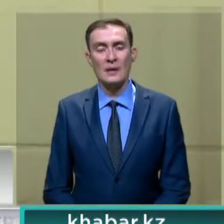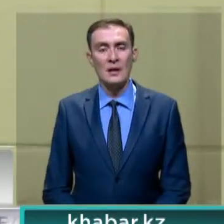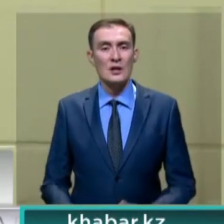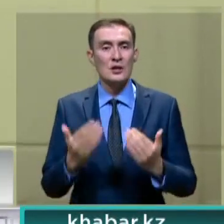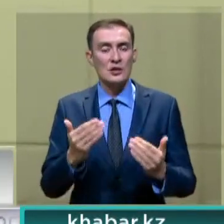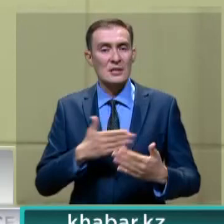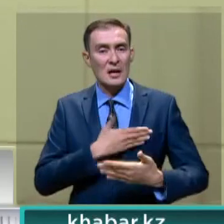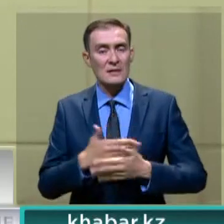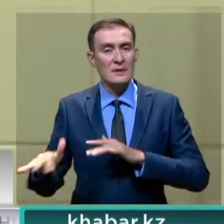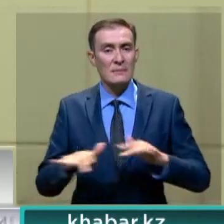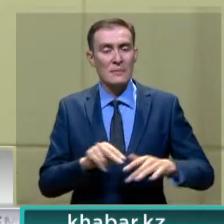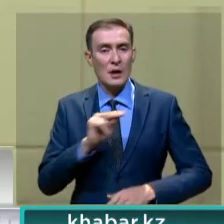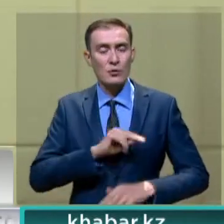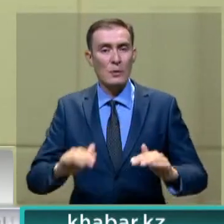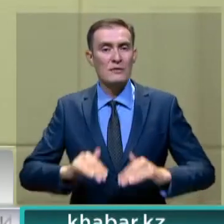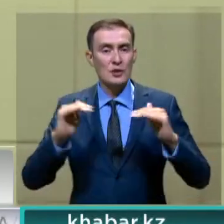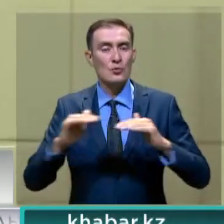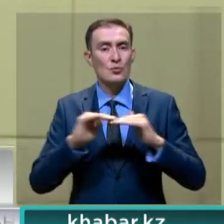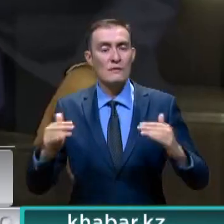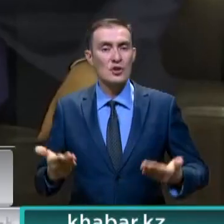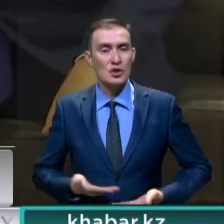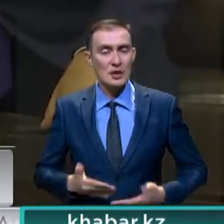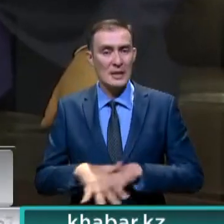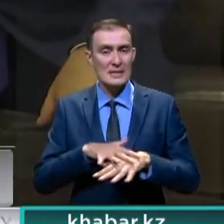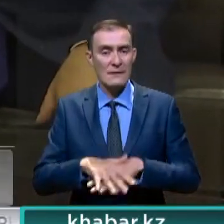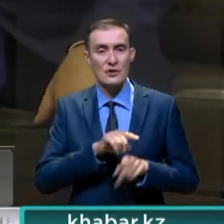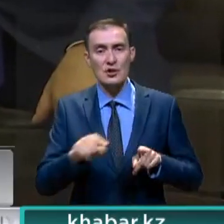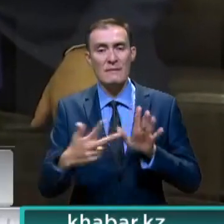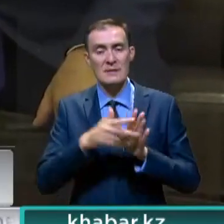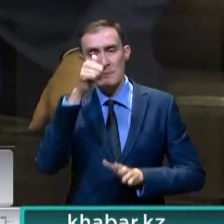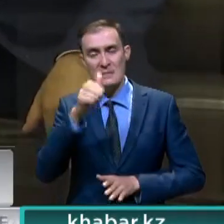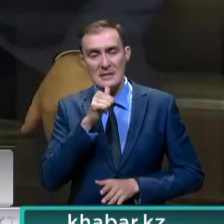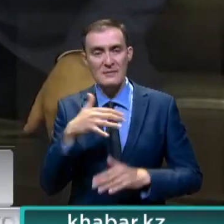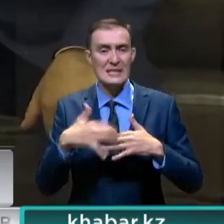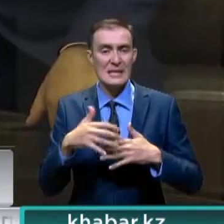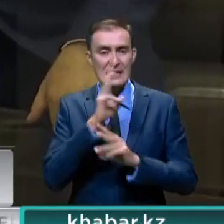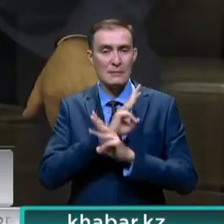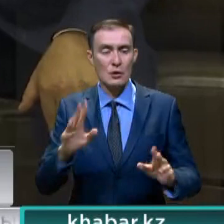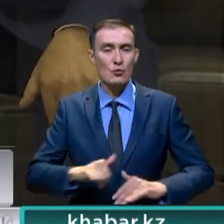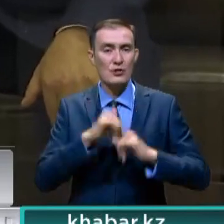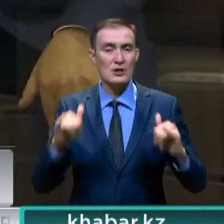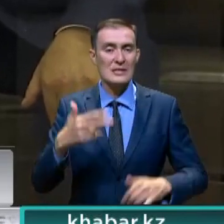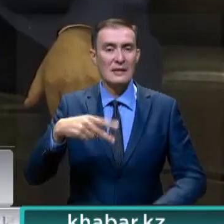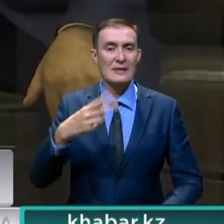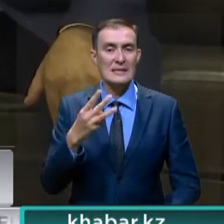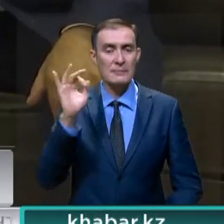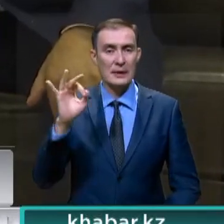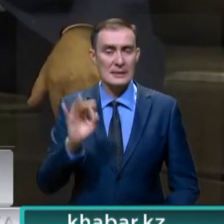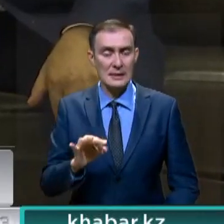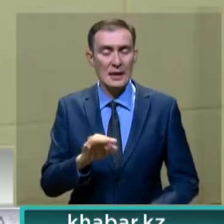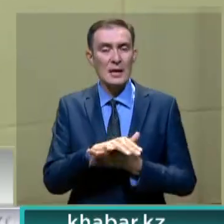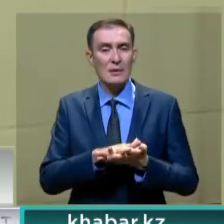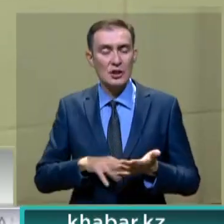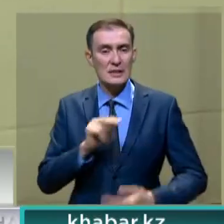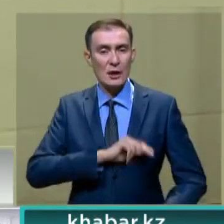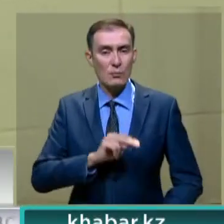Идет активная работа по повышению уровня жизни. По итогам 8 месяцев средняя зарплата увеличилась на 23%.